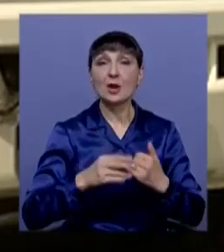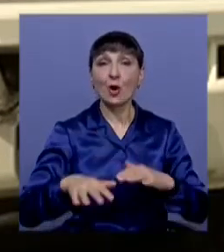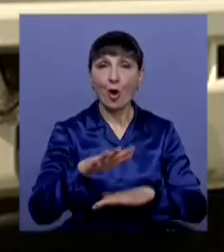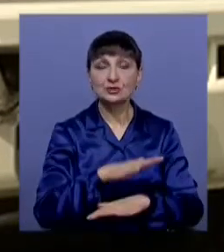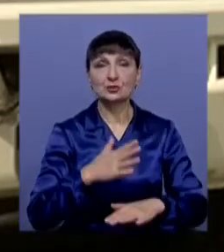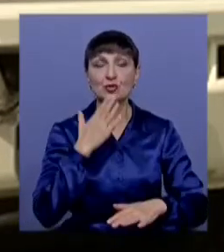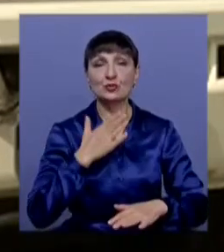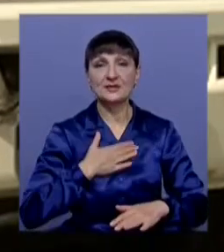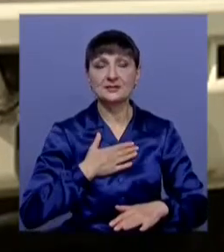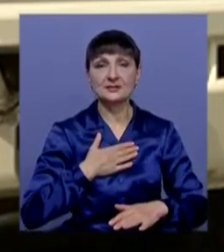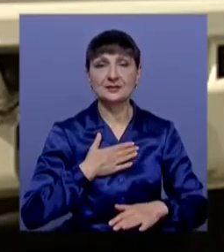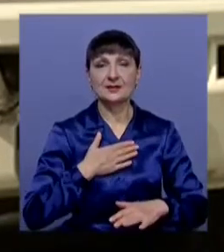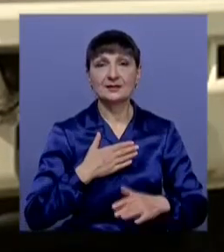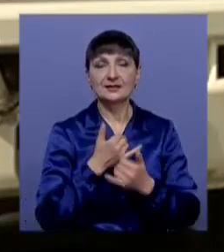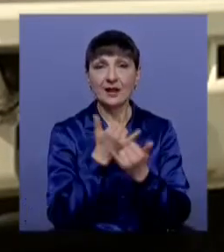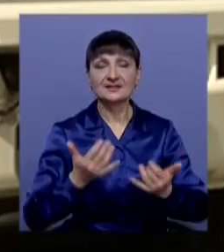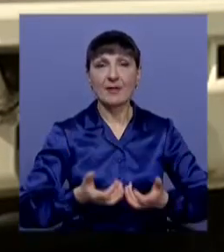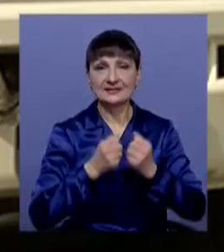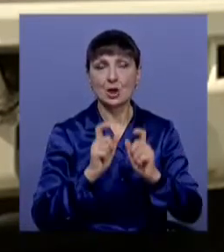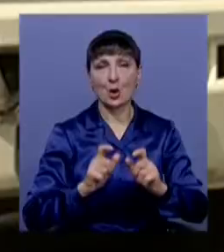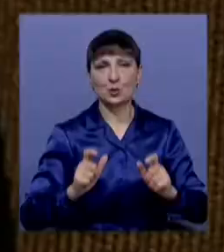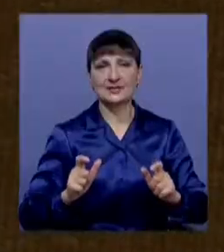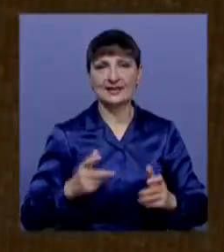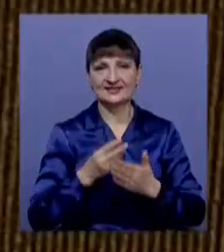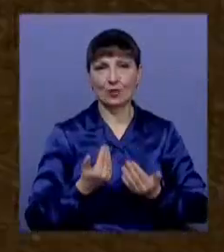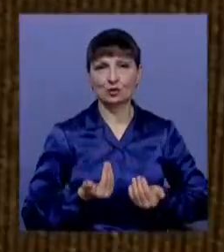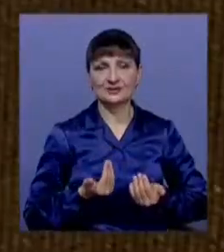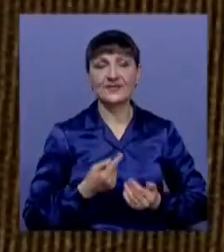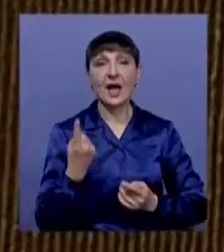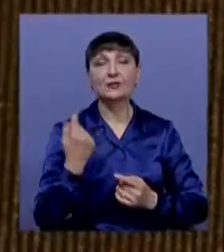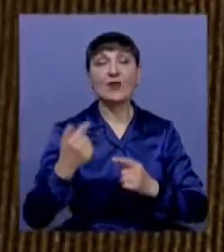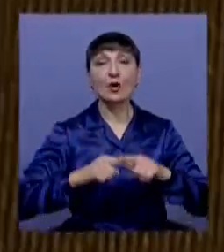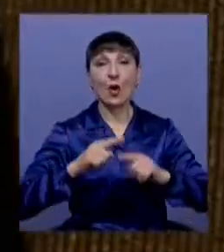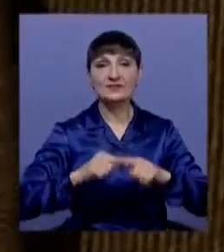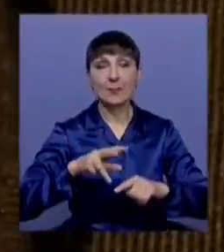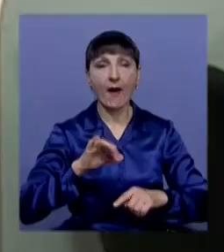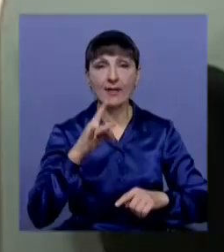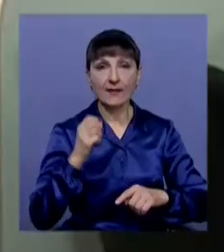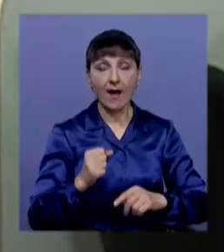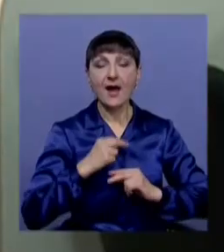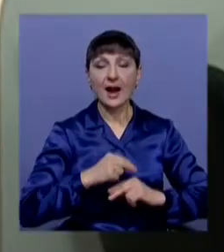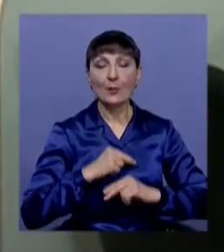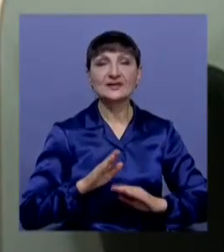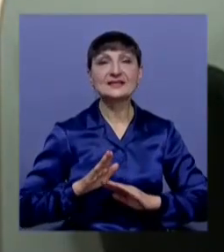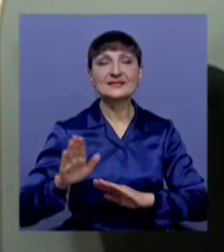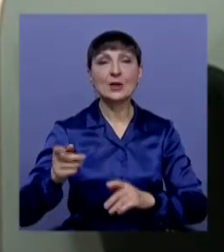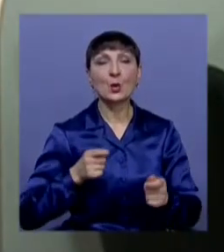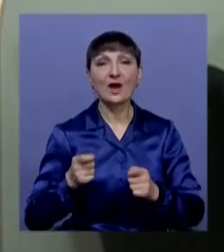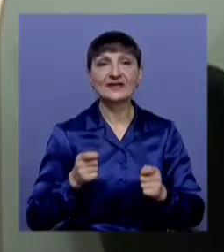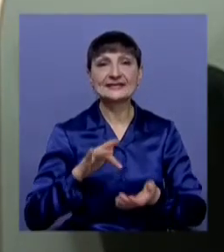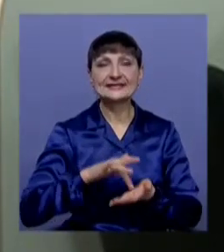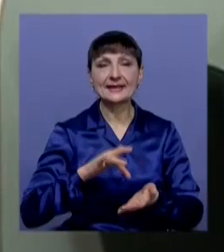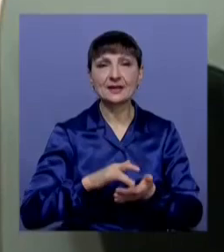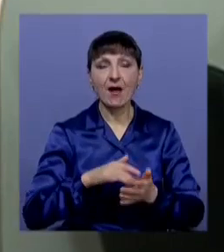отдать для спасения людей всю свою жизнь. Одна из его родственниц, Майра Касенова, работает заместителем руководителя